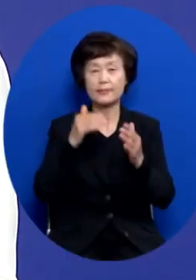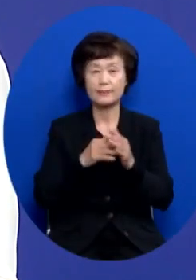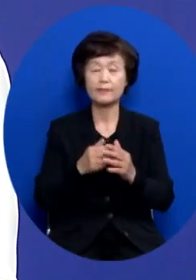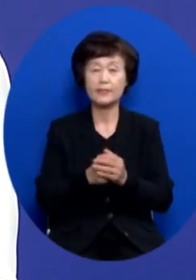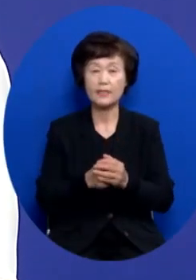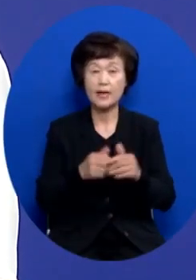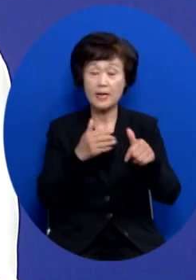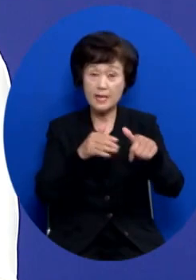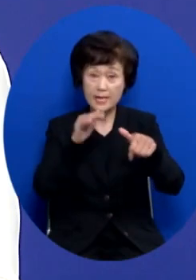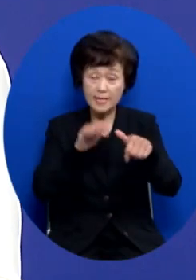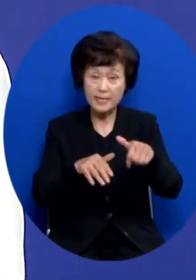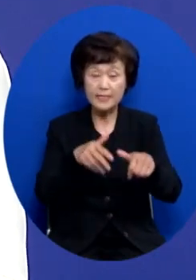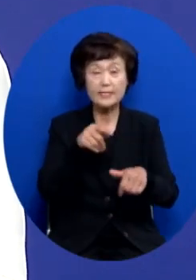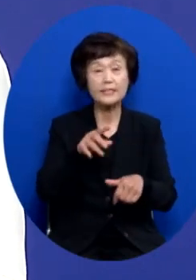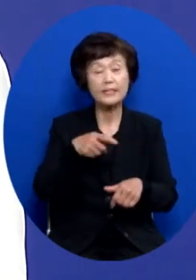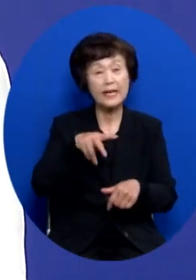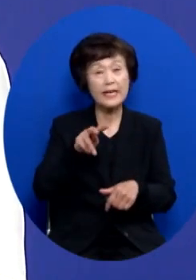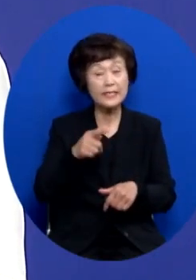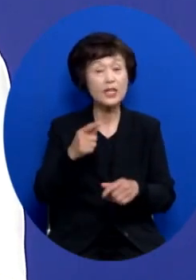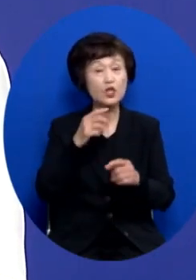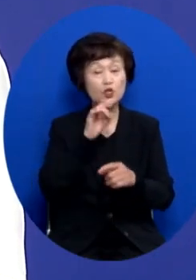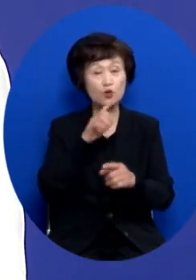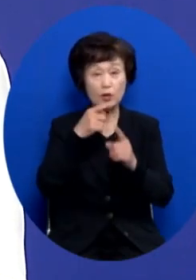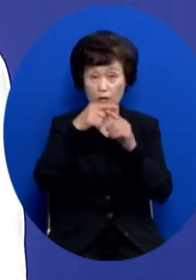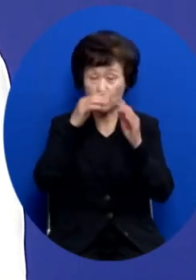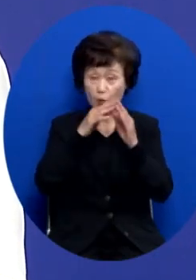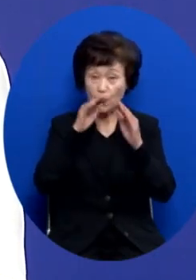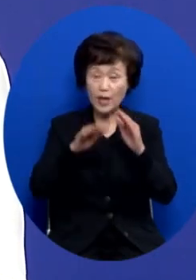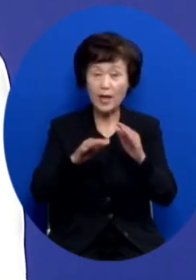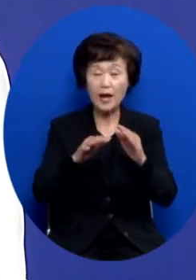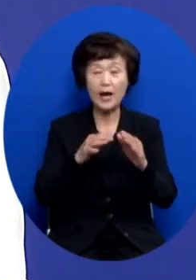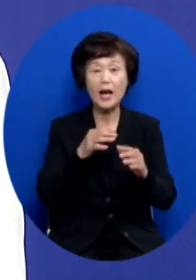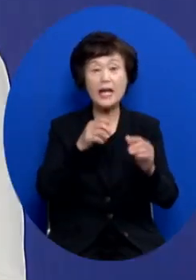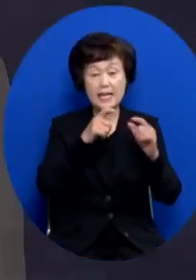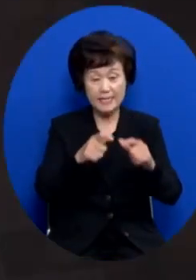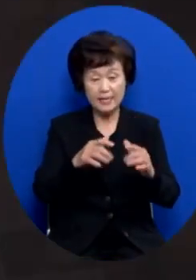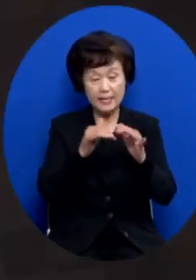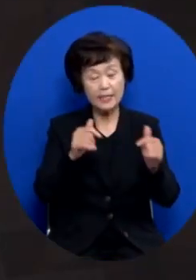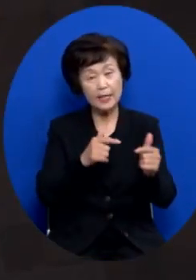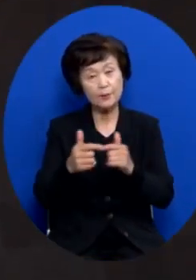인천 계산중앙교회가 지역민을 위한 가족 초청 축제를 개최했습니다.